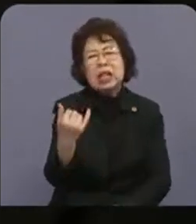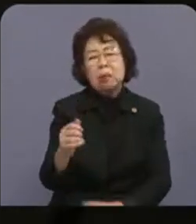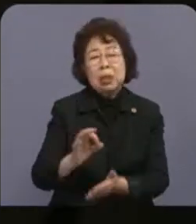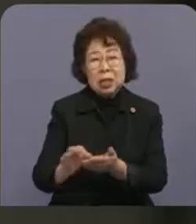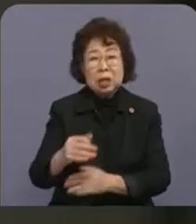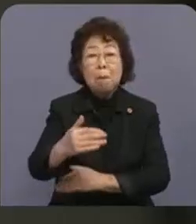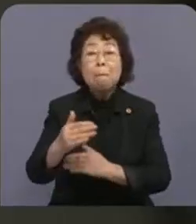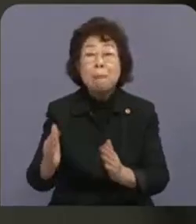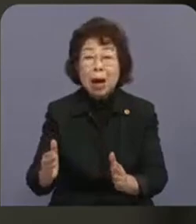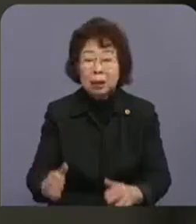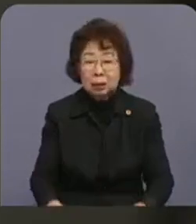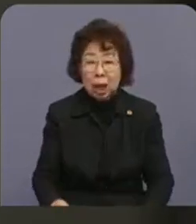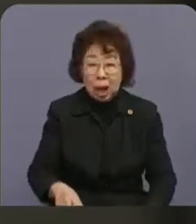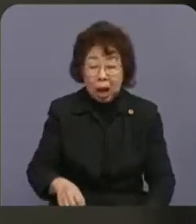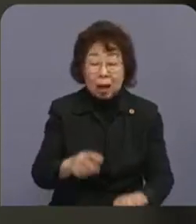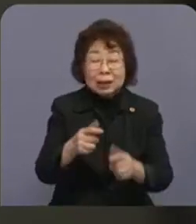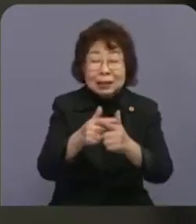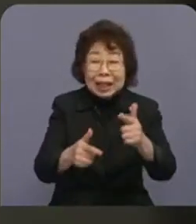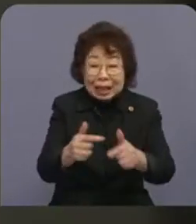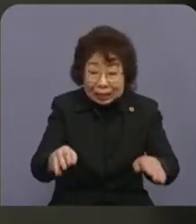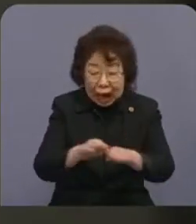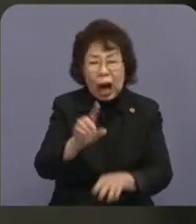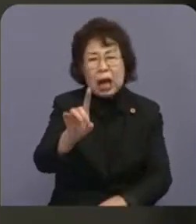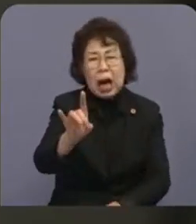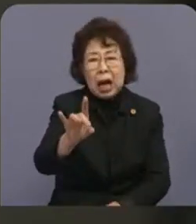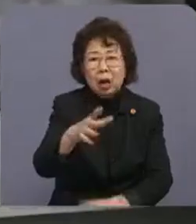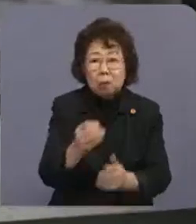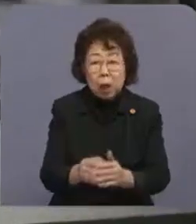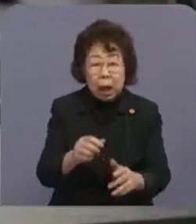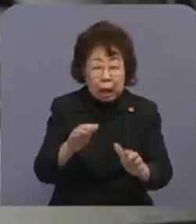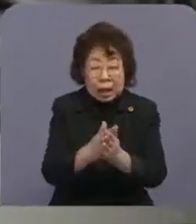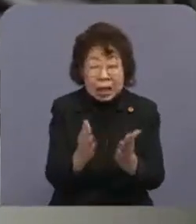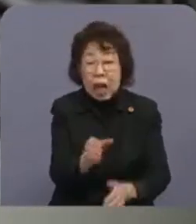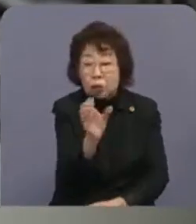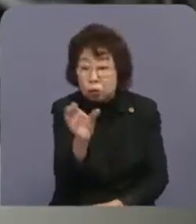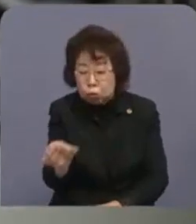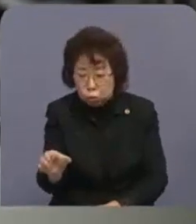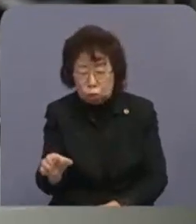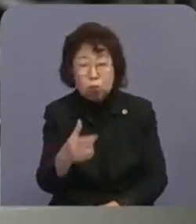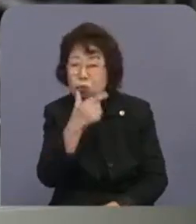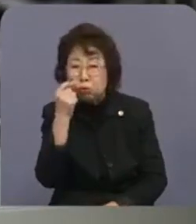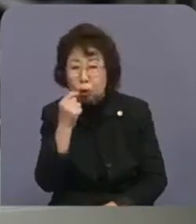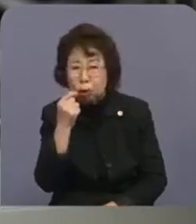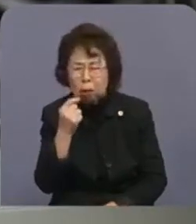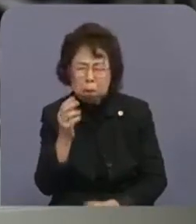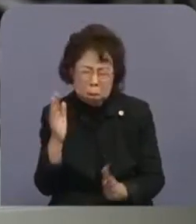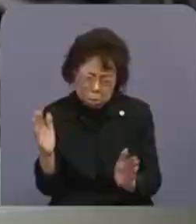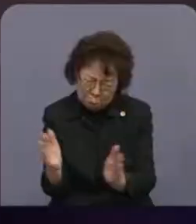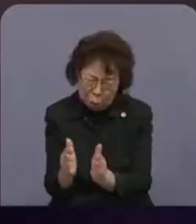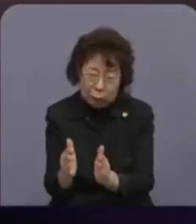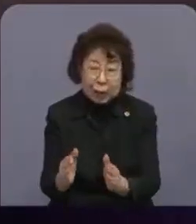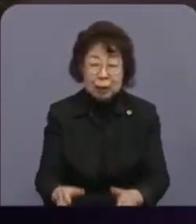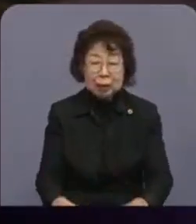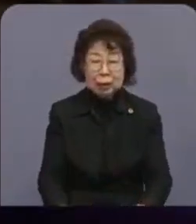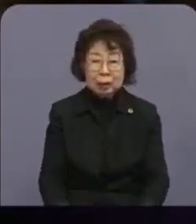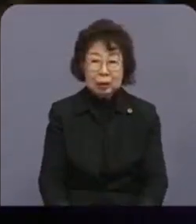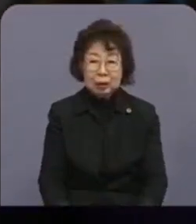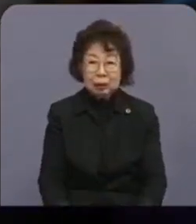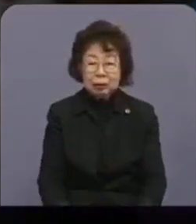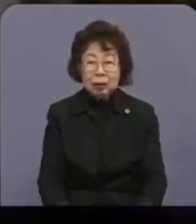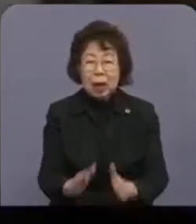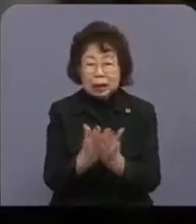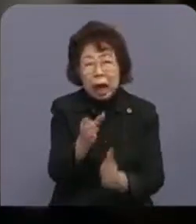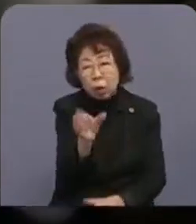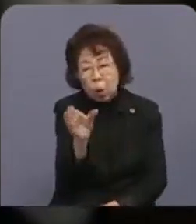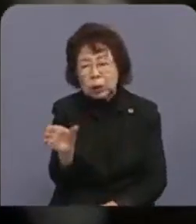방입니다. 책상은 하나뿐이고 책을 놓을 공간이 부족할 정도로 비좁습니다. 책꽂이 같은